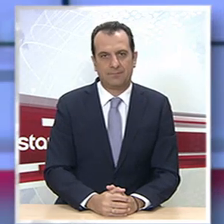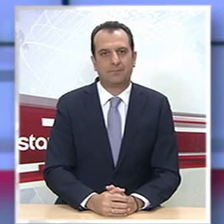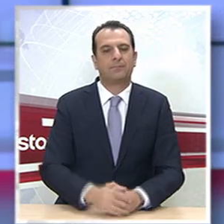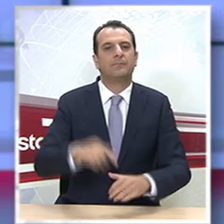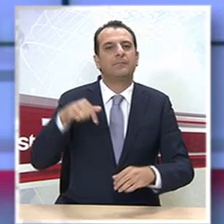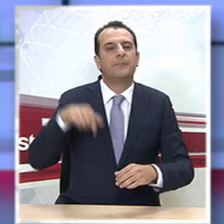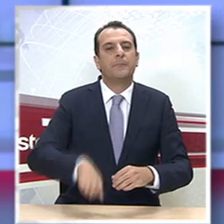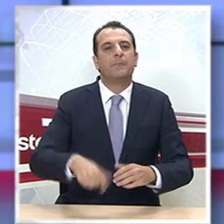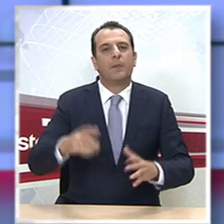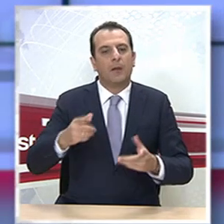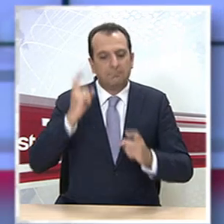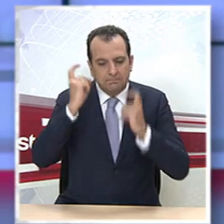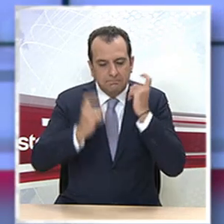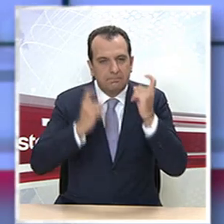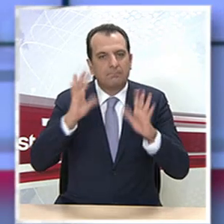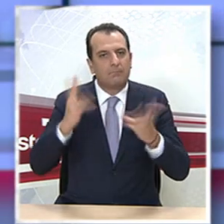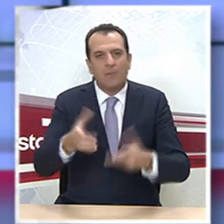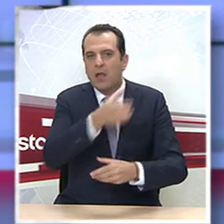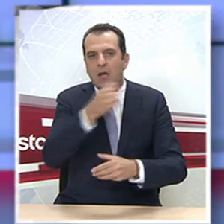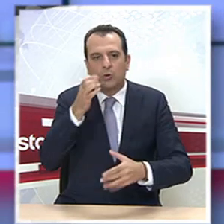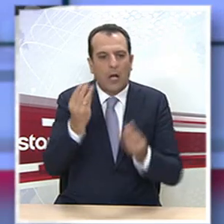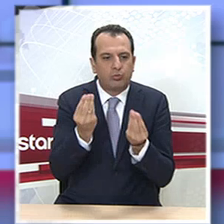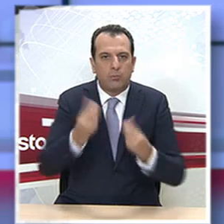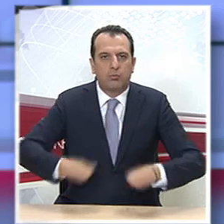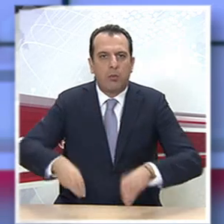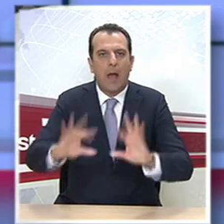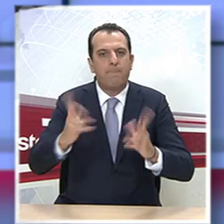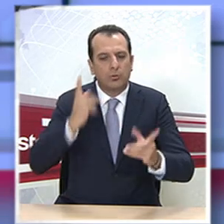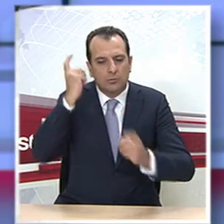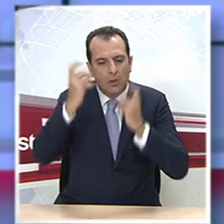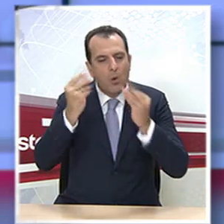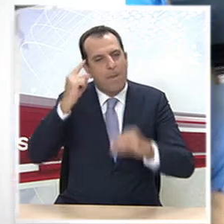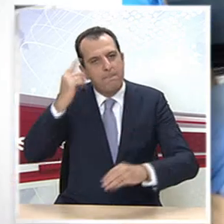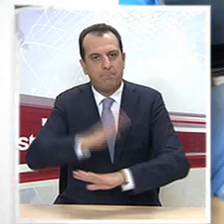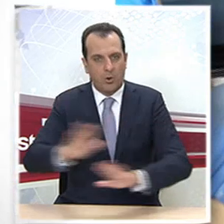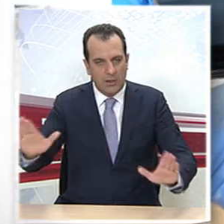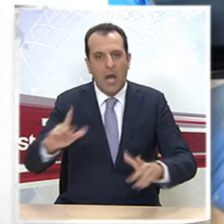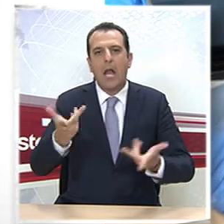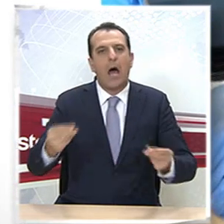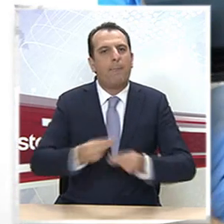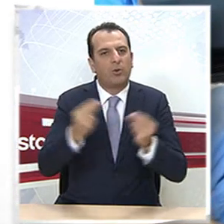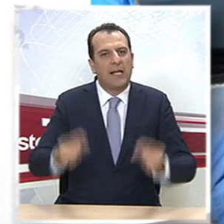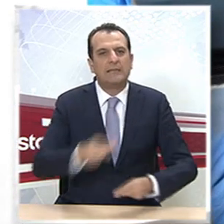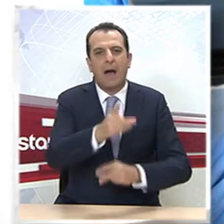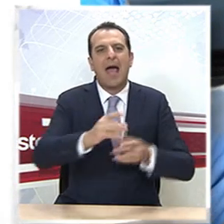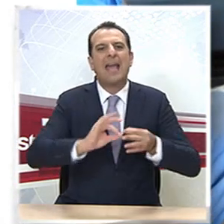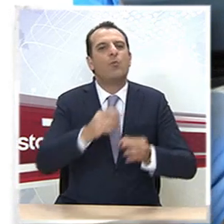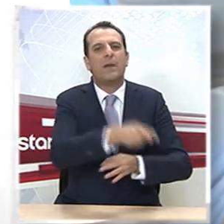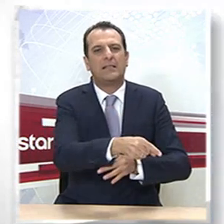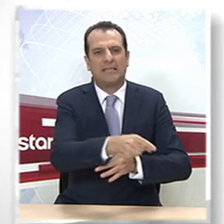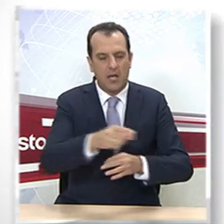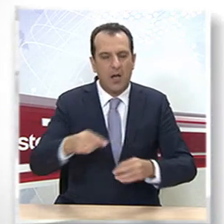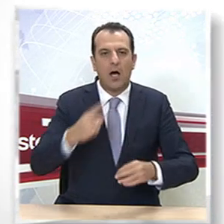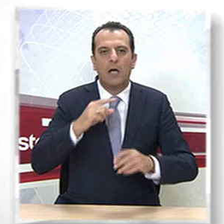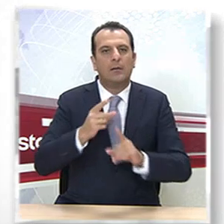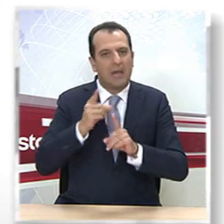Κάθε φάνταστο τρόπο χρησιμοποιούν τα κυκλώματα ναρκωτικών για να φέρουν στη χώρα μας το εμπόρευμά τους. Όμως στην Ιγουμενίτσα έπεσαν πάνω στον ειδικά εκπαιδευμένο